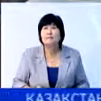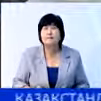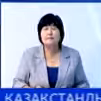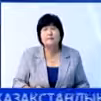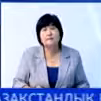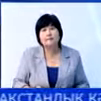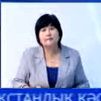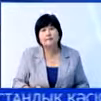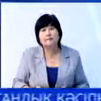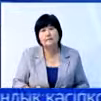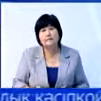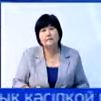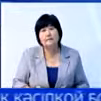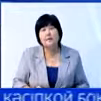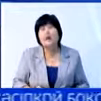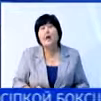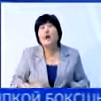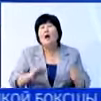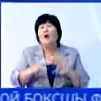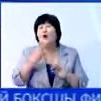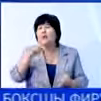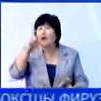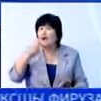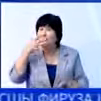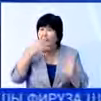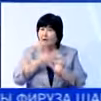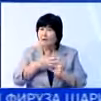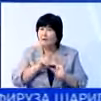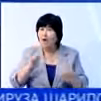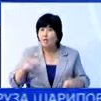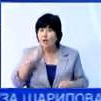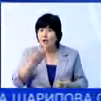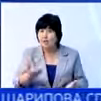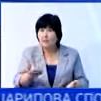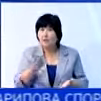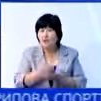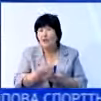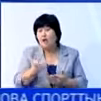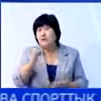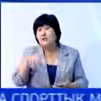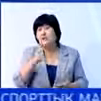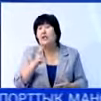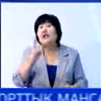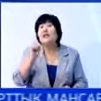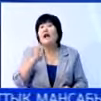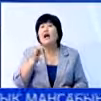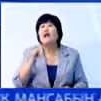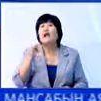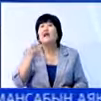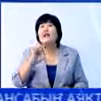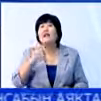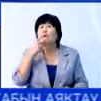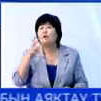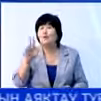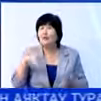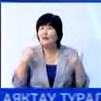ауданынан. Ауылына қарап азаматын таны деп бекер айтылмаса керек. Мәселен, Сырдария аудандағы Нағи Ілиясов ауылын көргендер таңдай